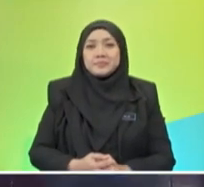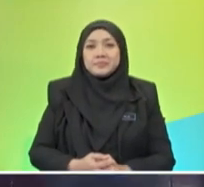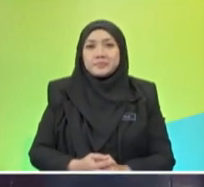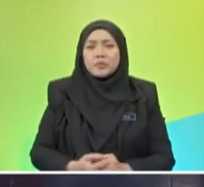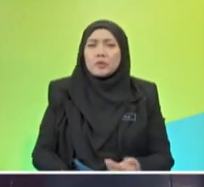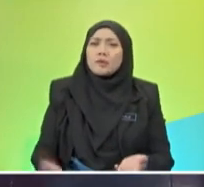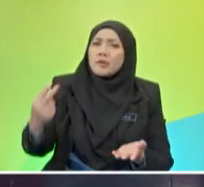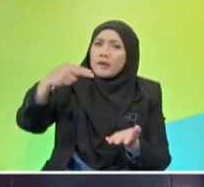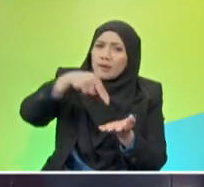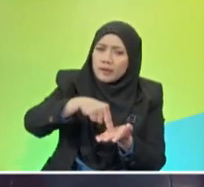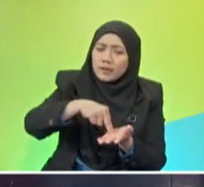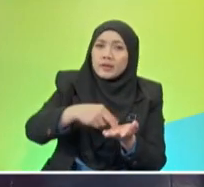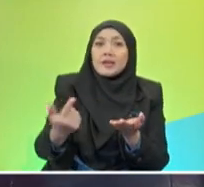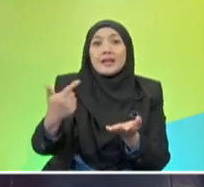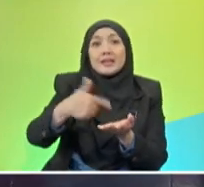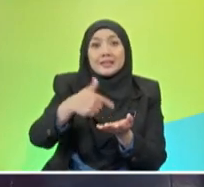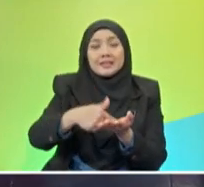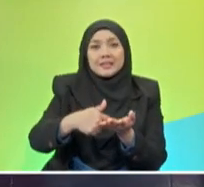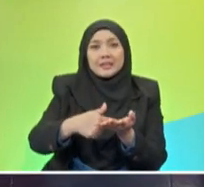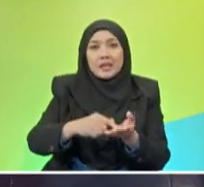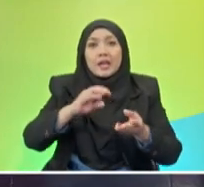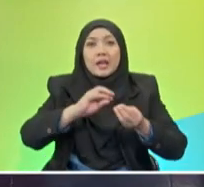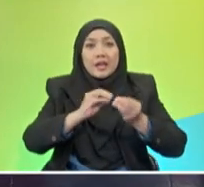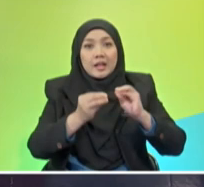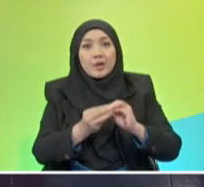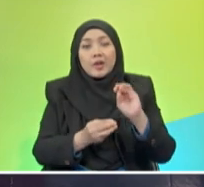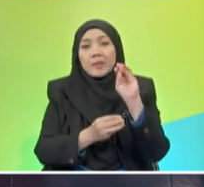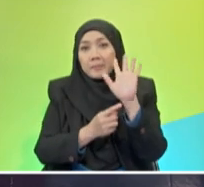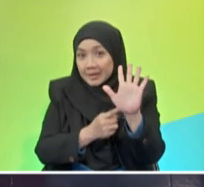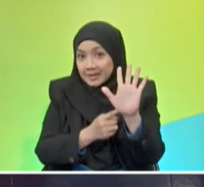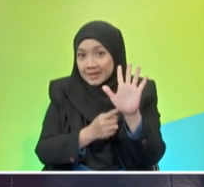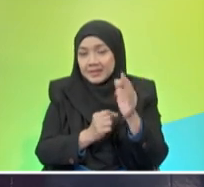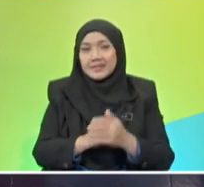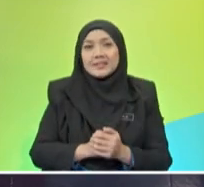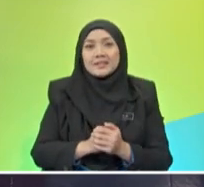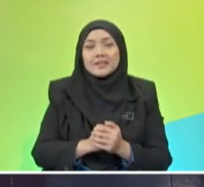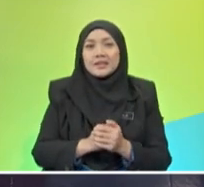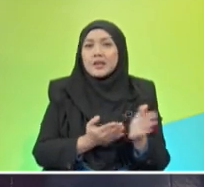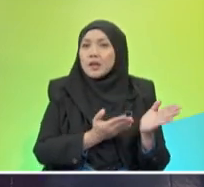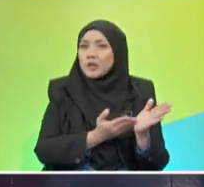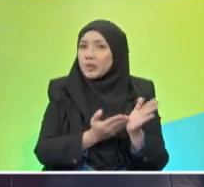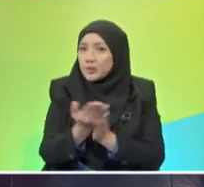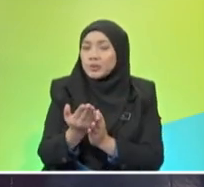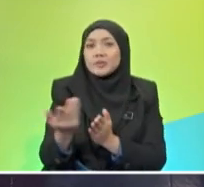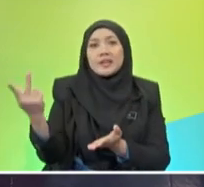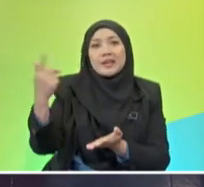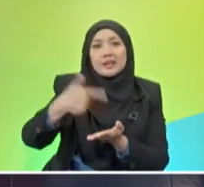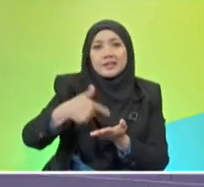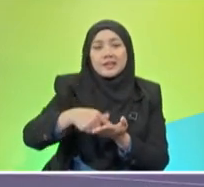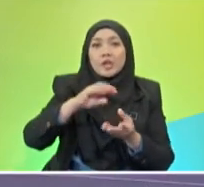Naik lagi. Anak tangga ke 5, Cikgu. Kemudian teruskan perjalanan dia. 5, 6.